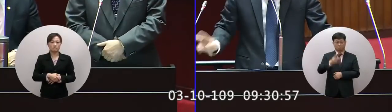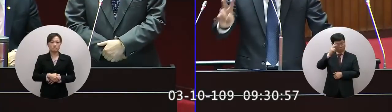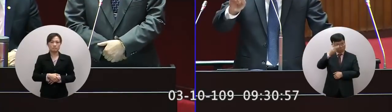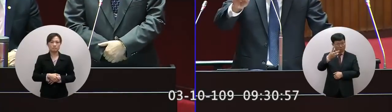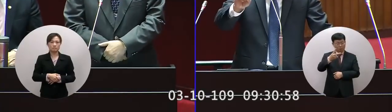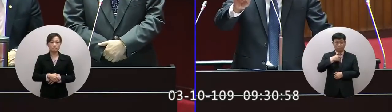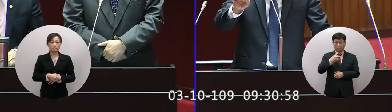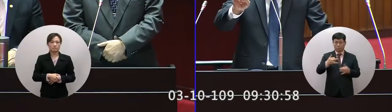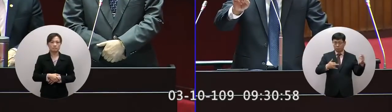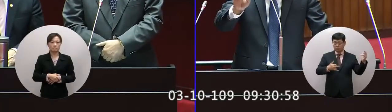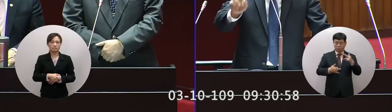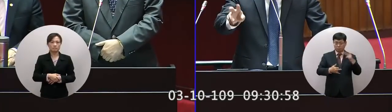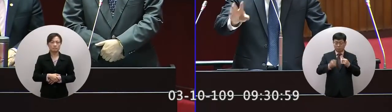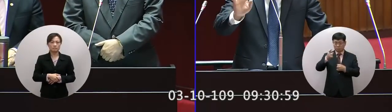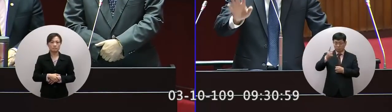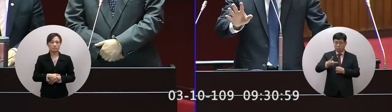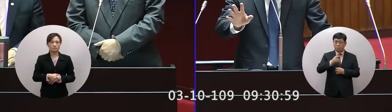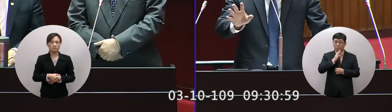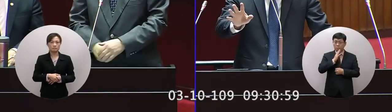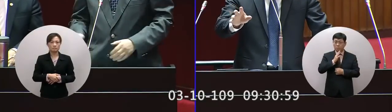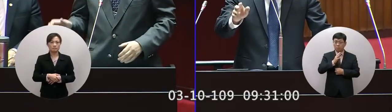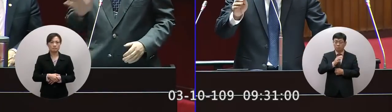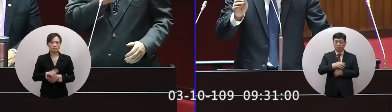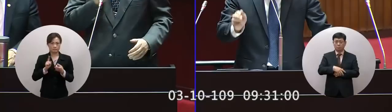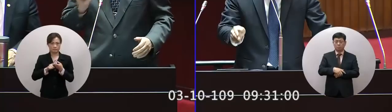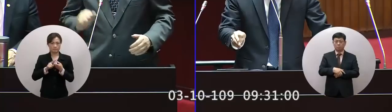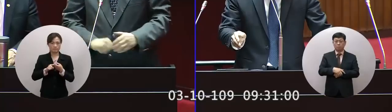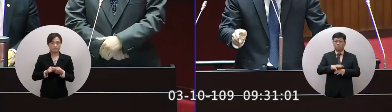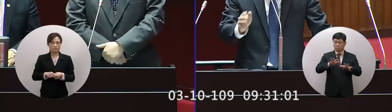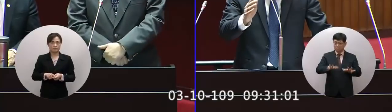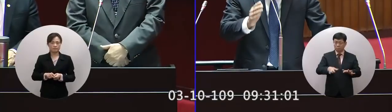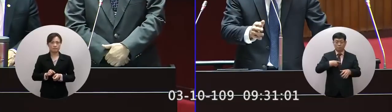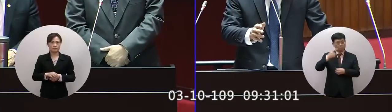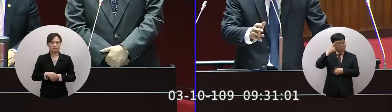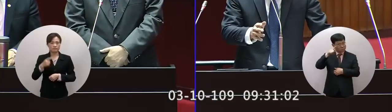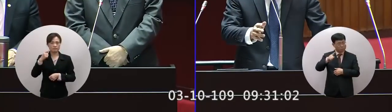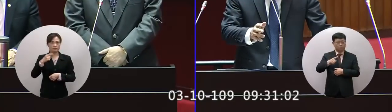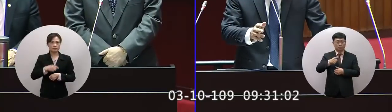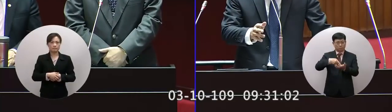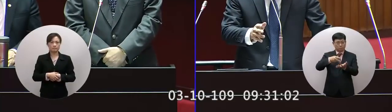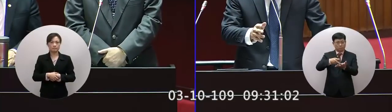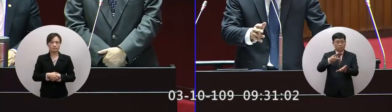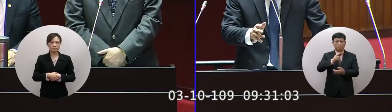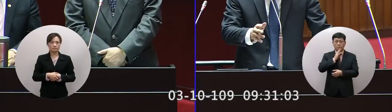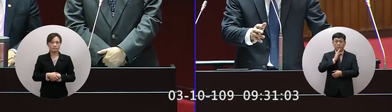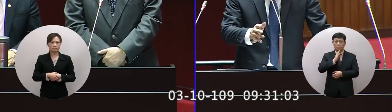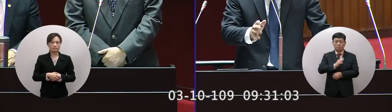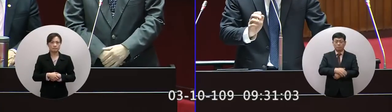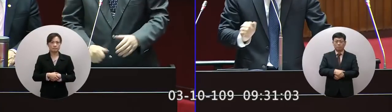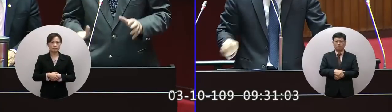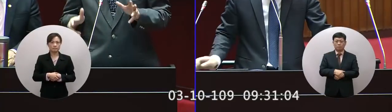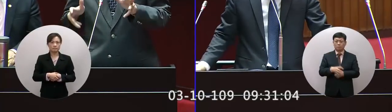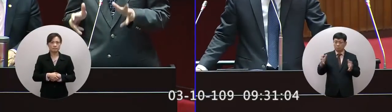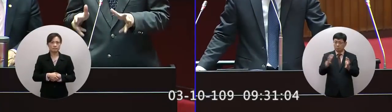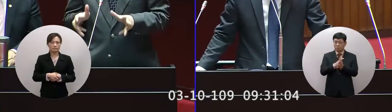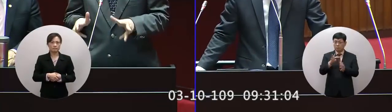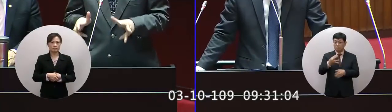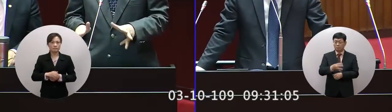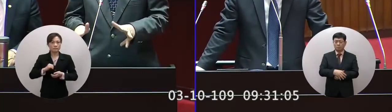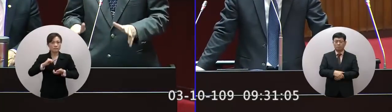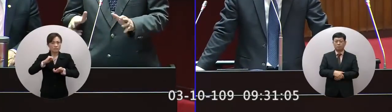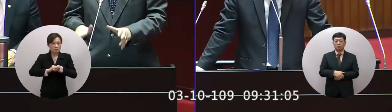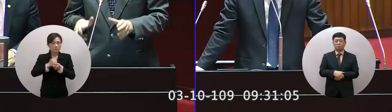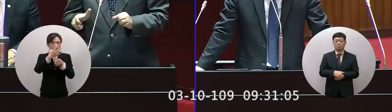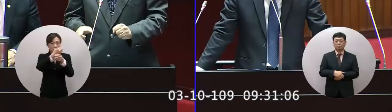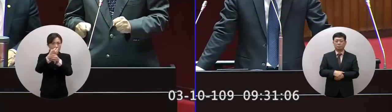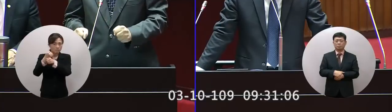天两次嘛，你现在谈的是2次，对不对？ 对， 今天跟明天，是不是？所以总共加起来， 确定